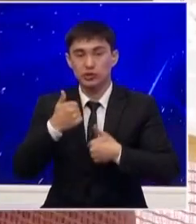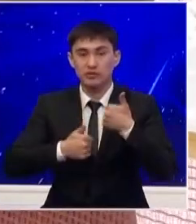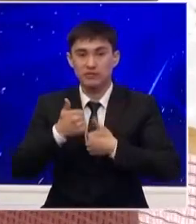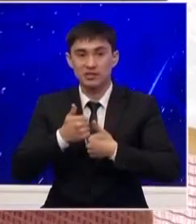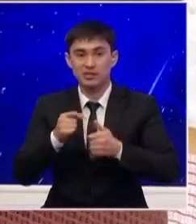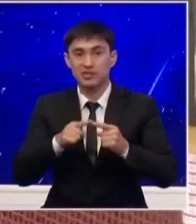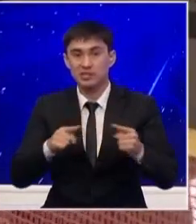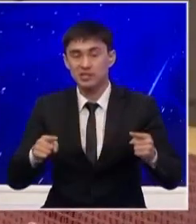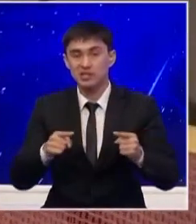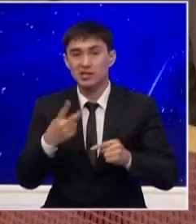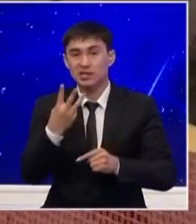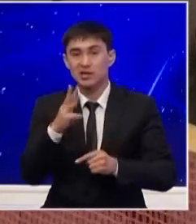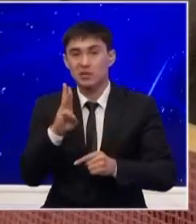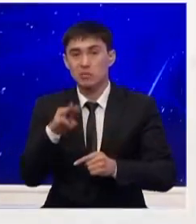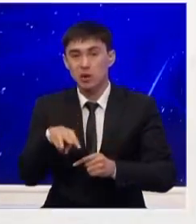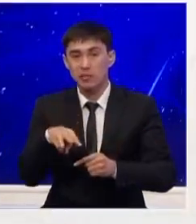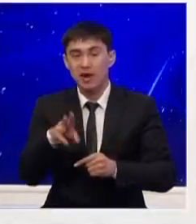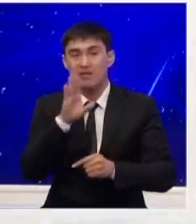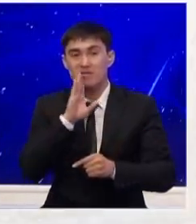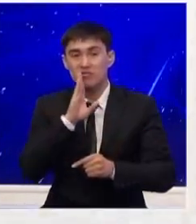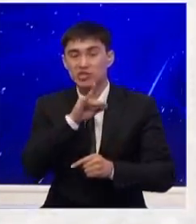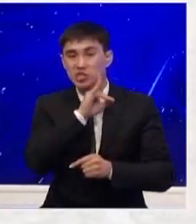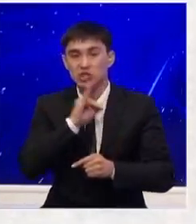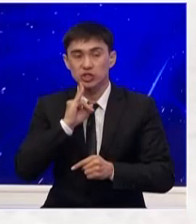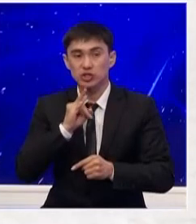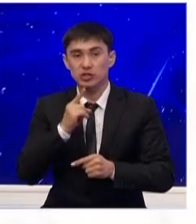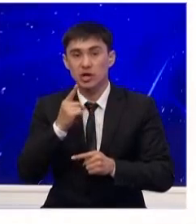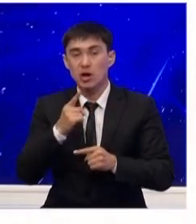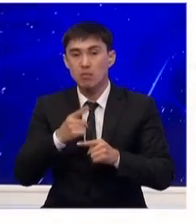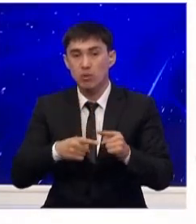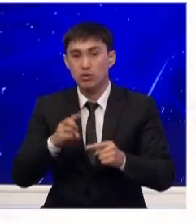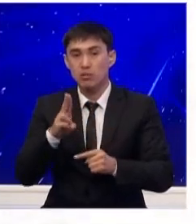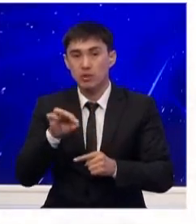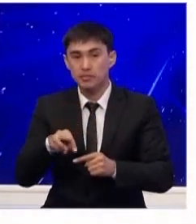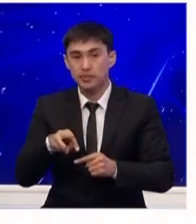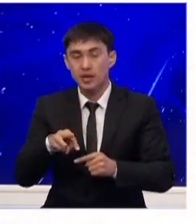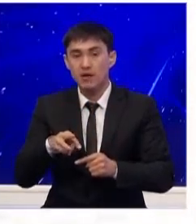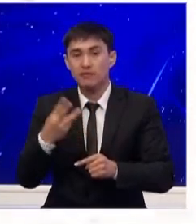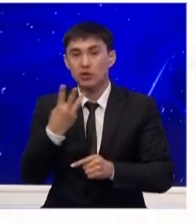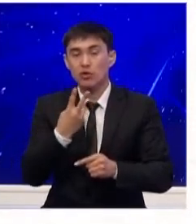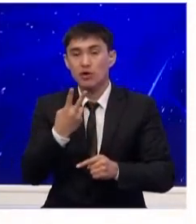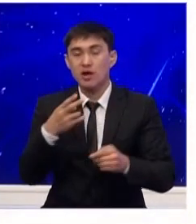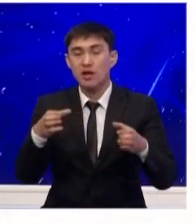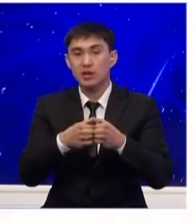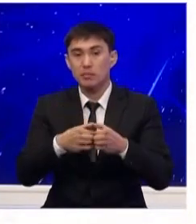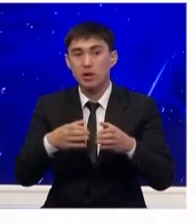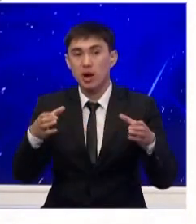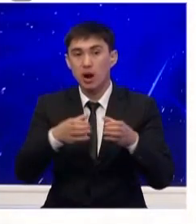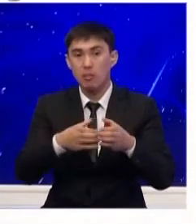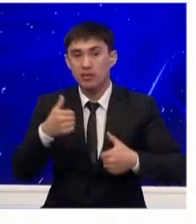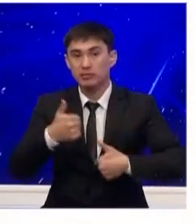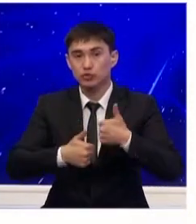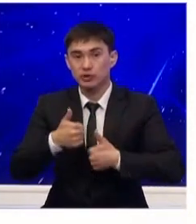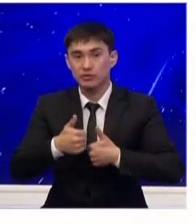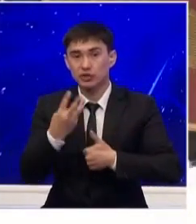соревновались на дистанции в 3 километра, а девушки и женщины на 1,5. Второй этап – командная эстафета. В ней приняли участие группы из